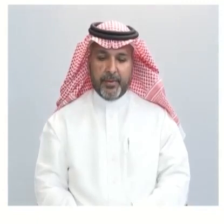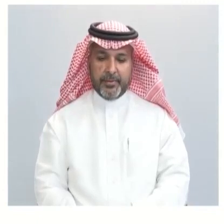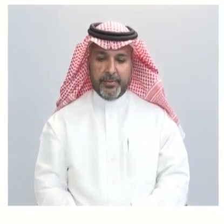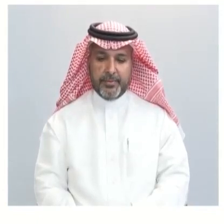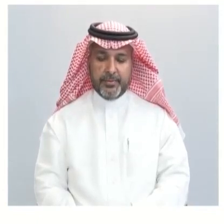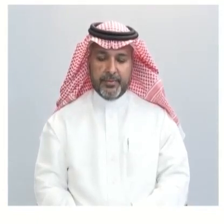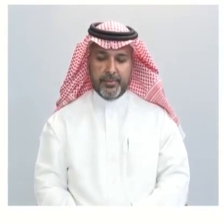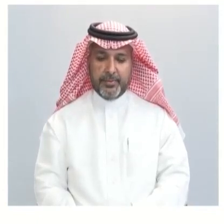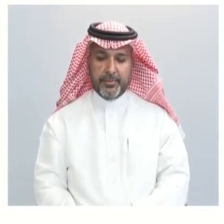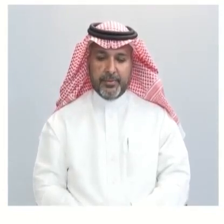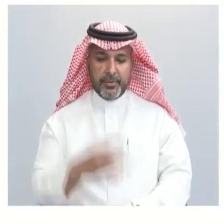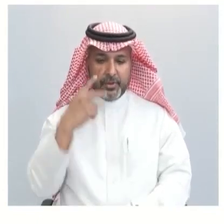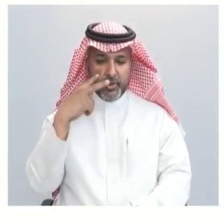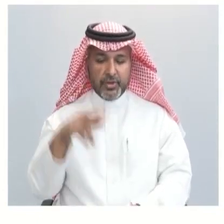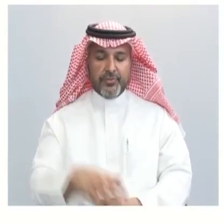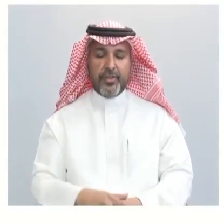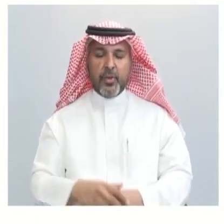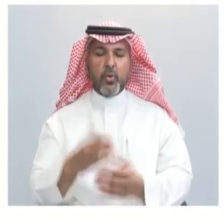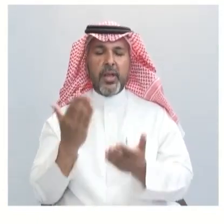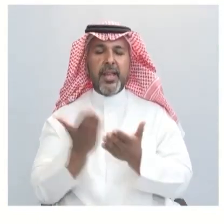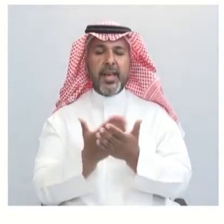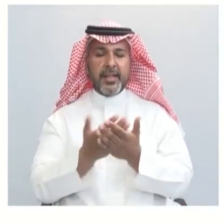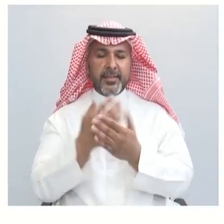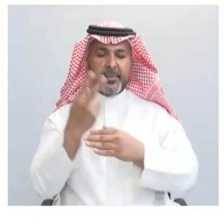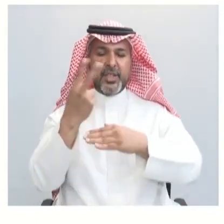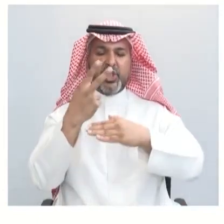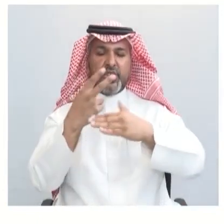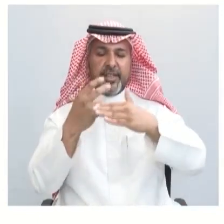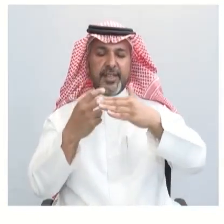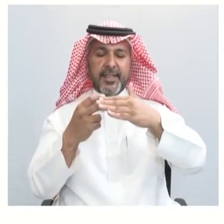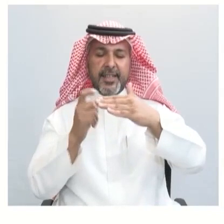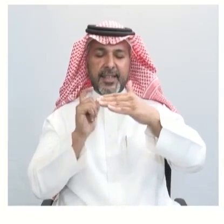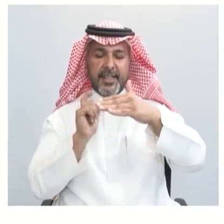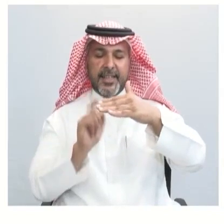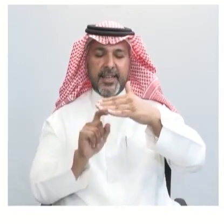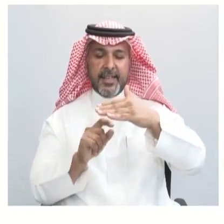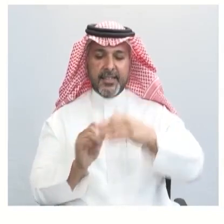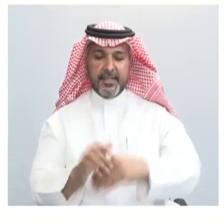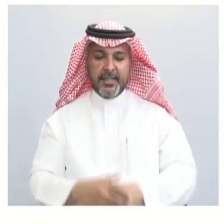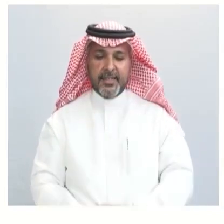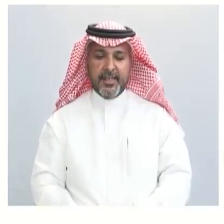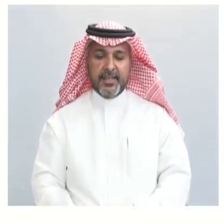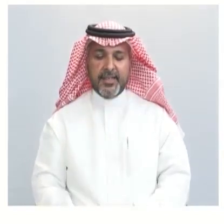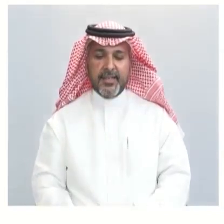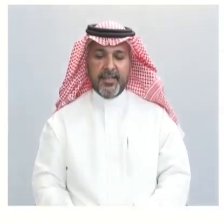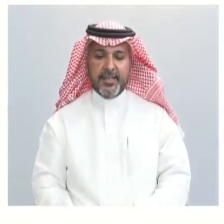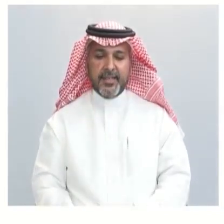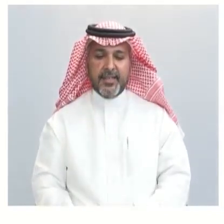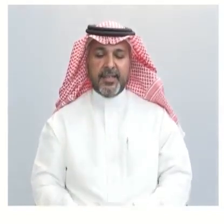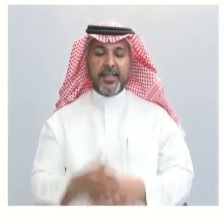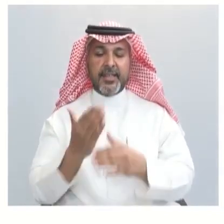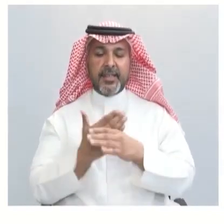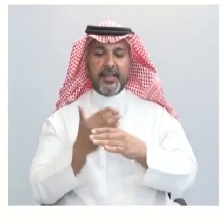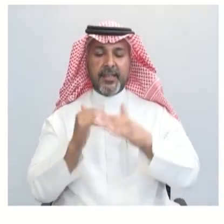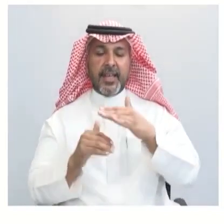هنا تمثيل داله المقلوب بيانيا مثل الداله اف اوف اكس تساوي 20 على اكس هذه داله ماذا داله نسبيه المقام